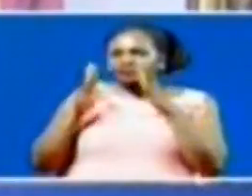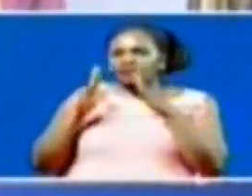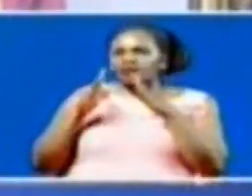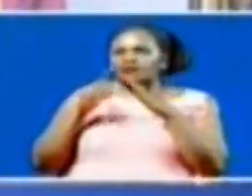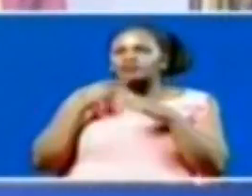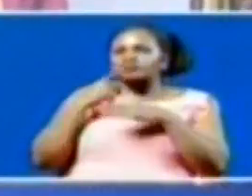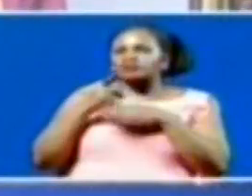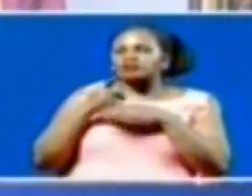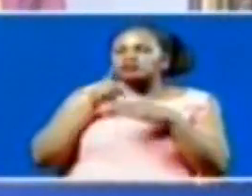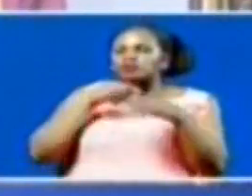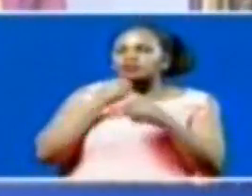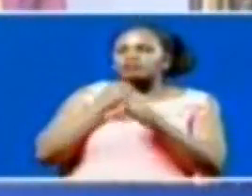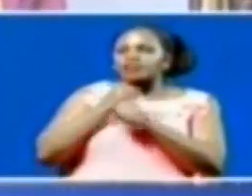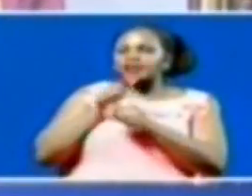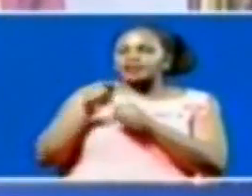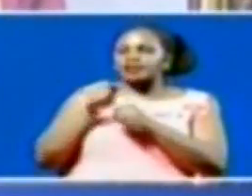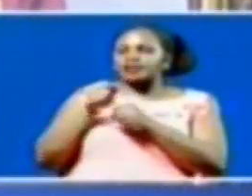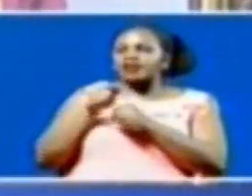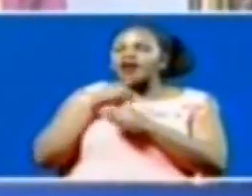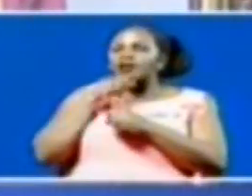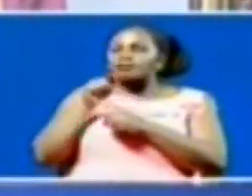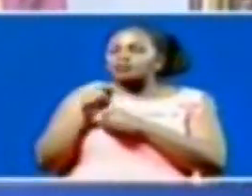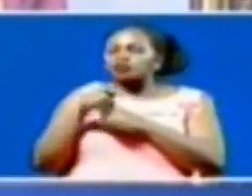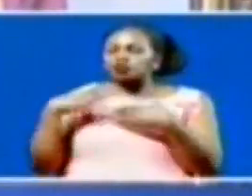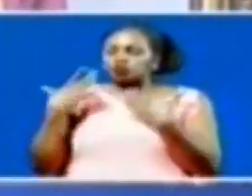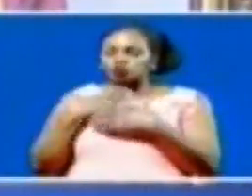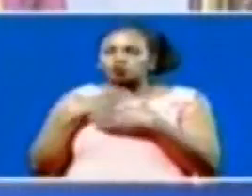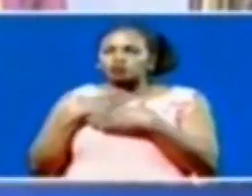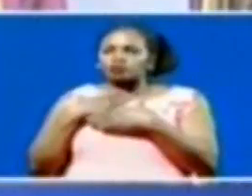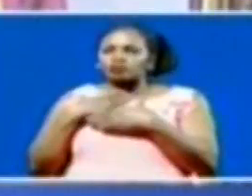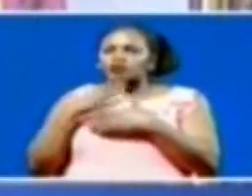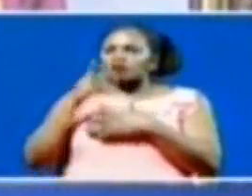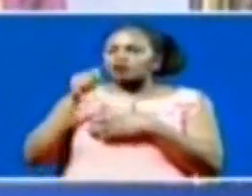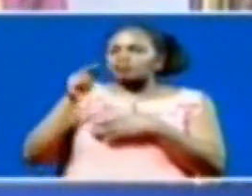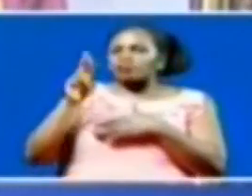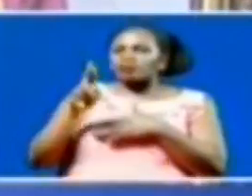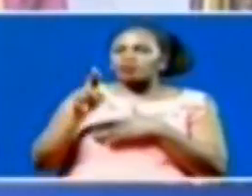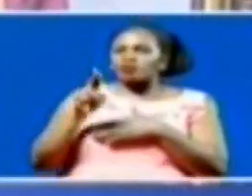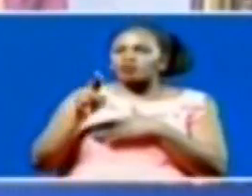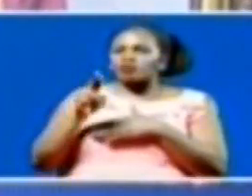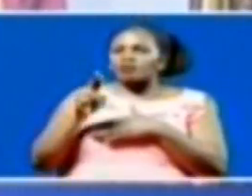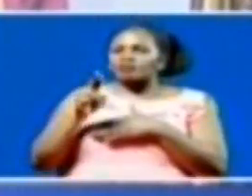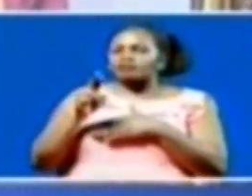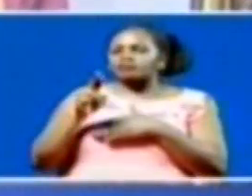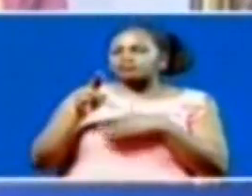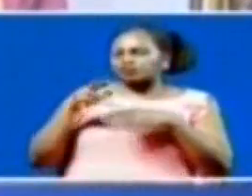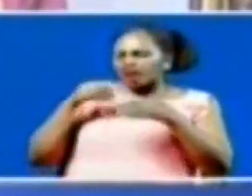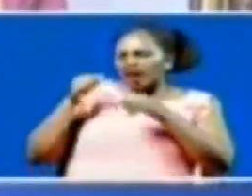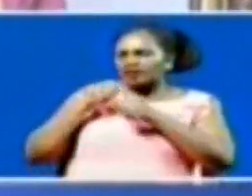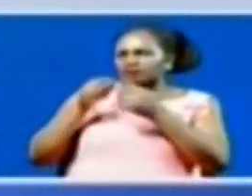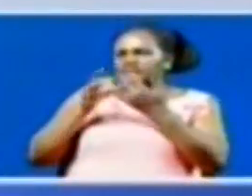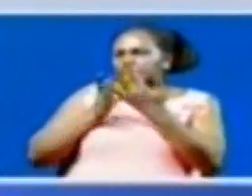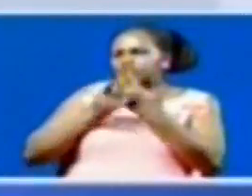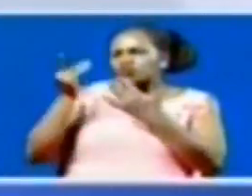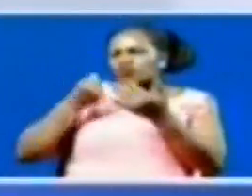Wanasema kwamba kilichompata mamba na kiboko ni chicho. Kibor kipindi hiki ameamua kuvunja usuhuba na pingu za